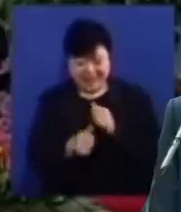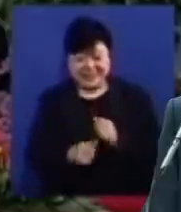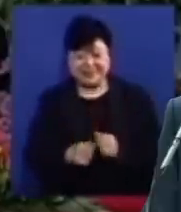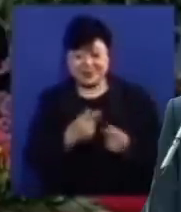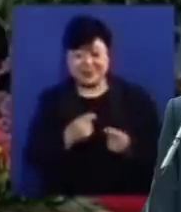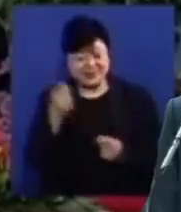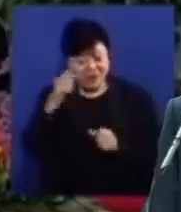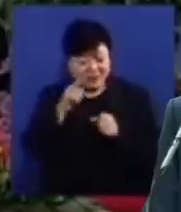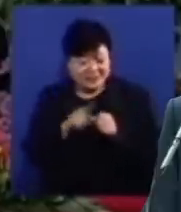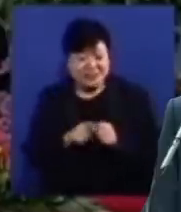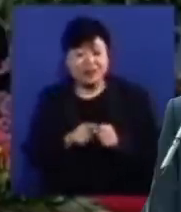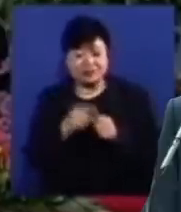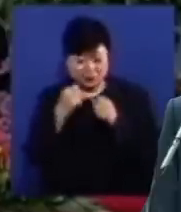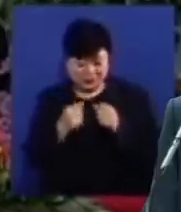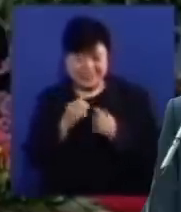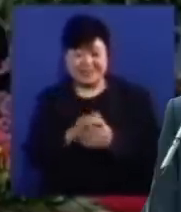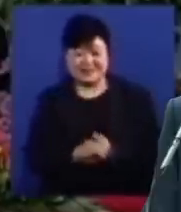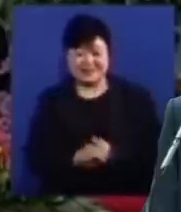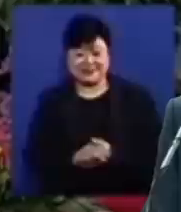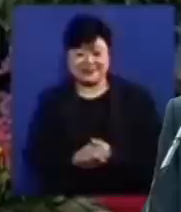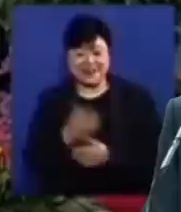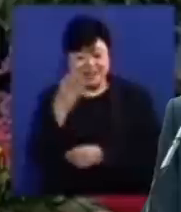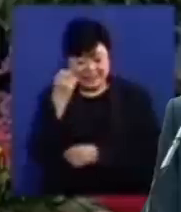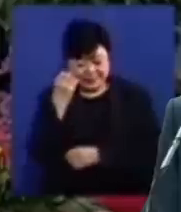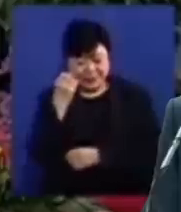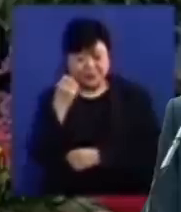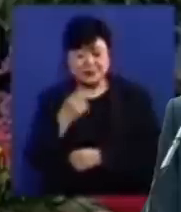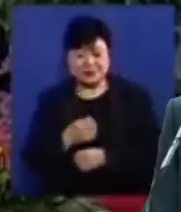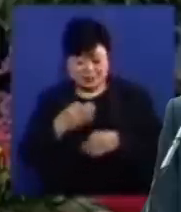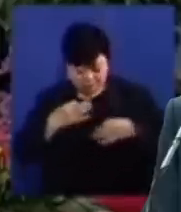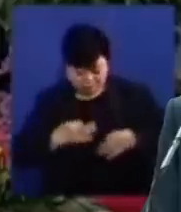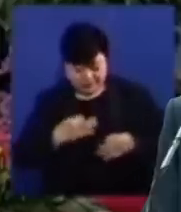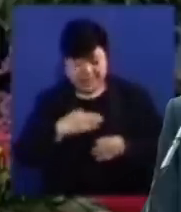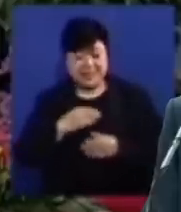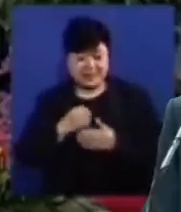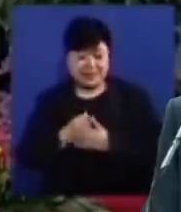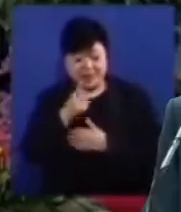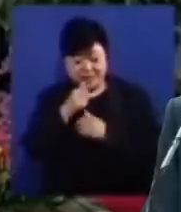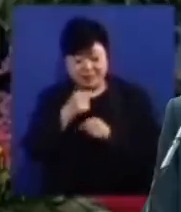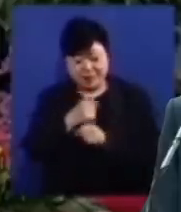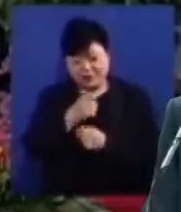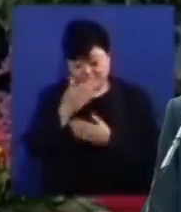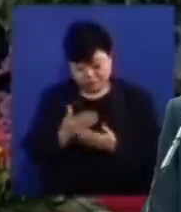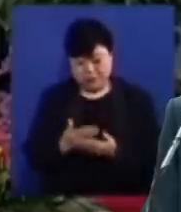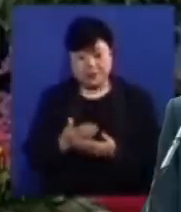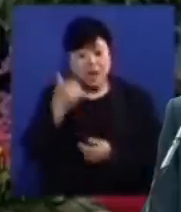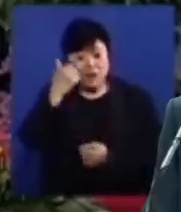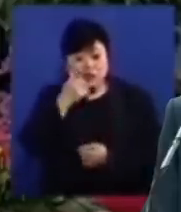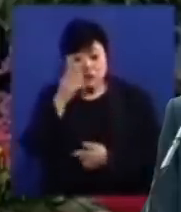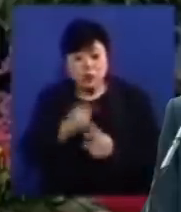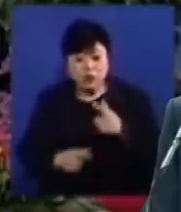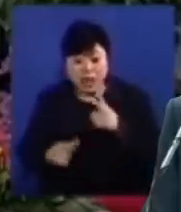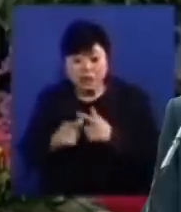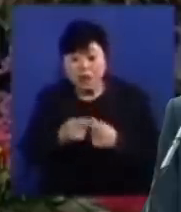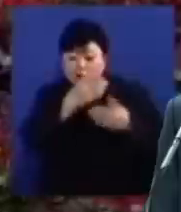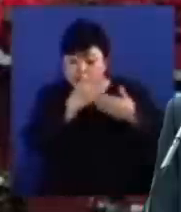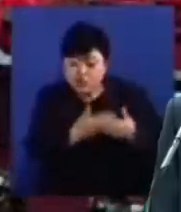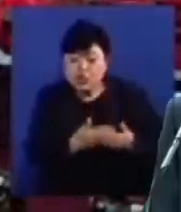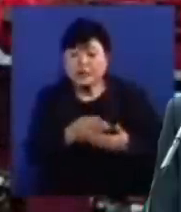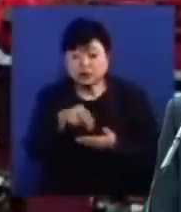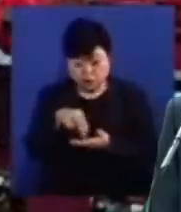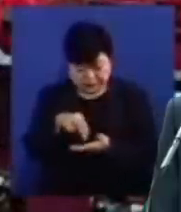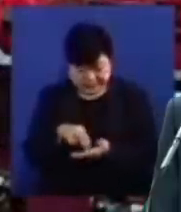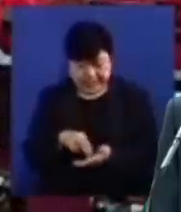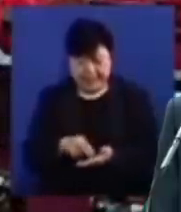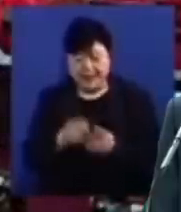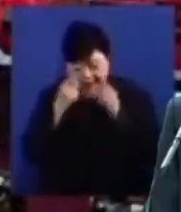하나님처럼 영적인 존재인 것입니다. 신비로운 정체성인 하나님의 형상에 따라 지음받은 우리는 누구보다도 귀한 존재라는 것을